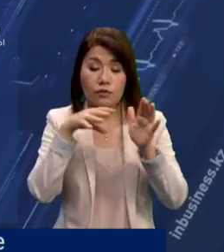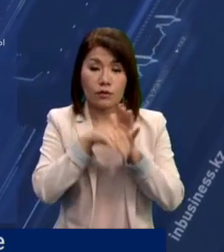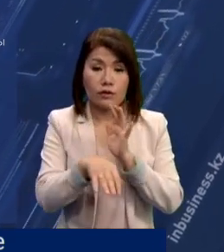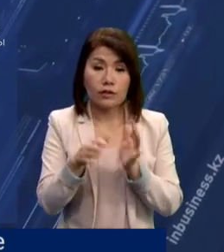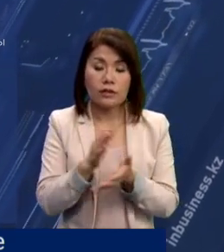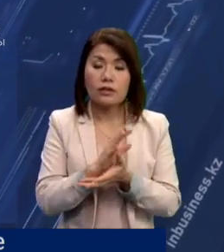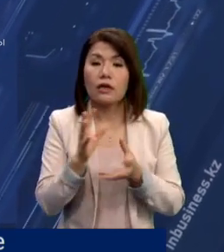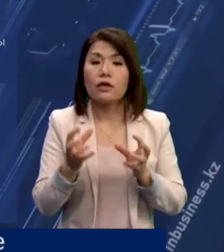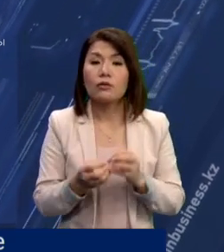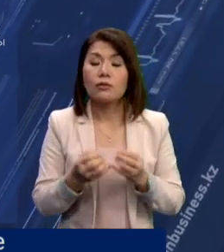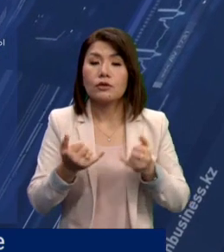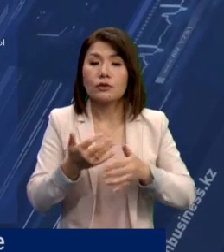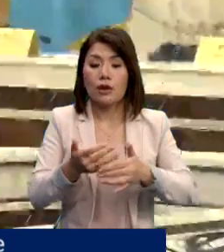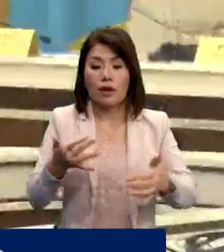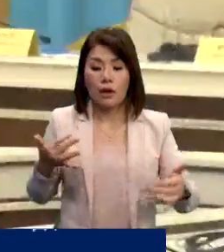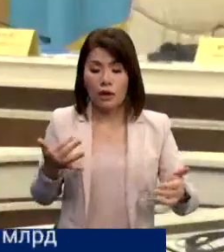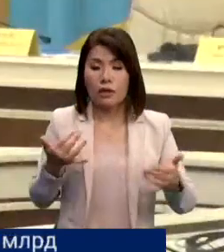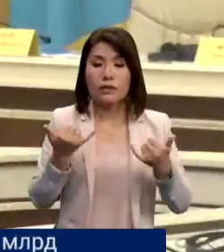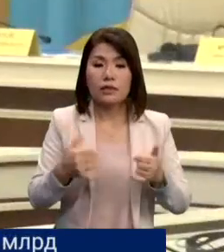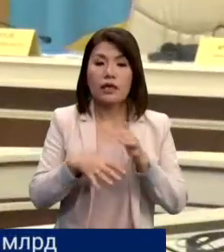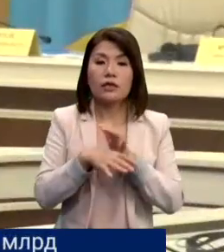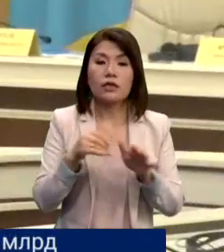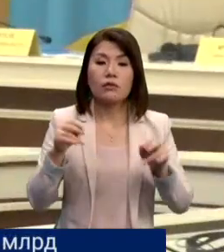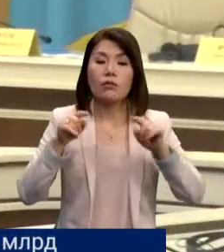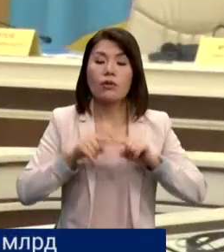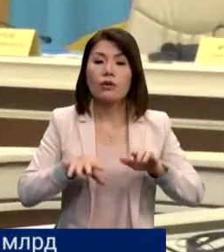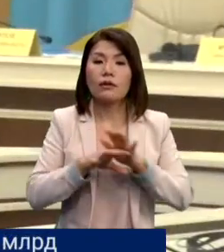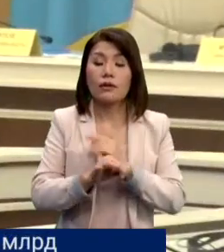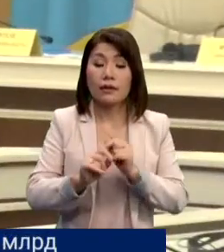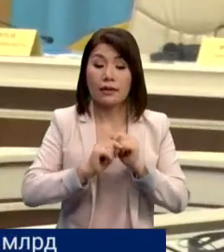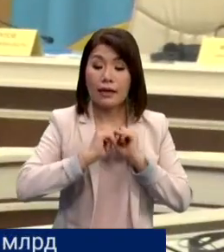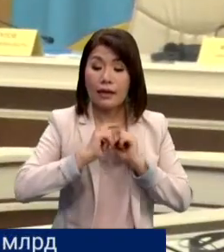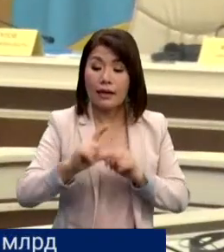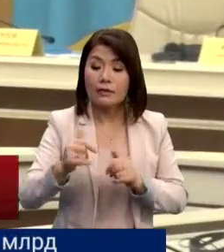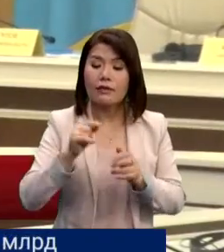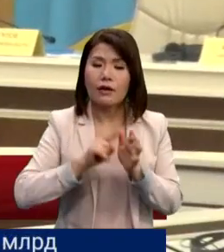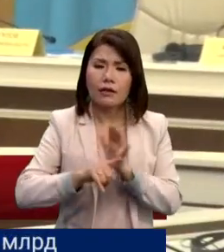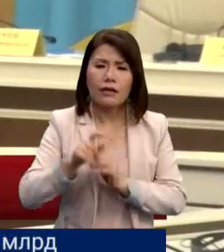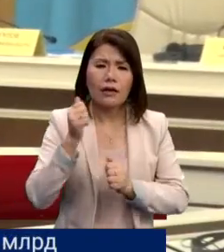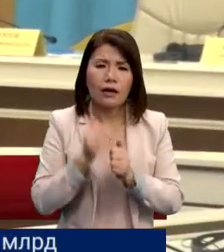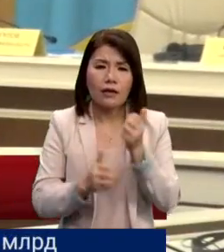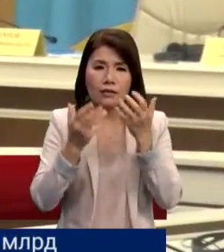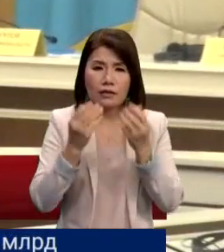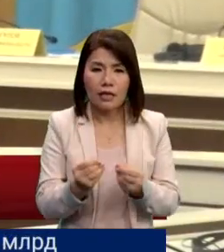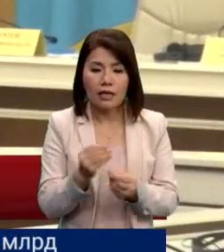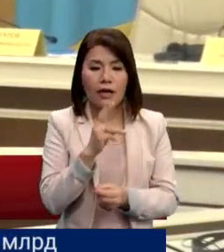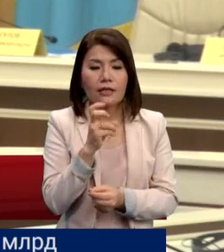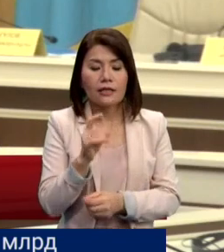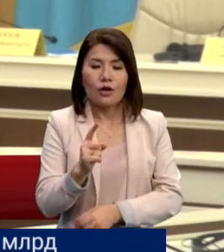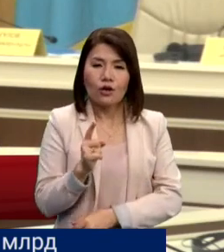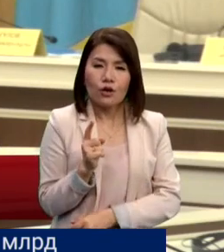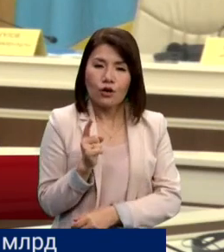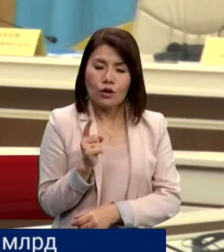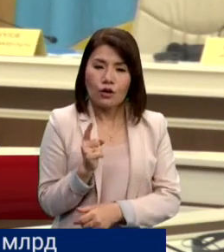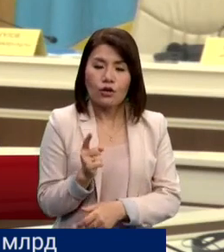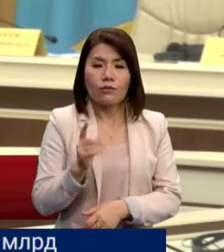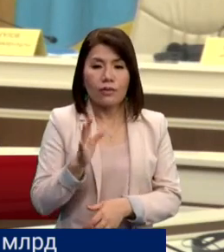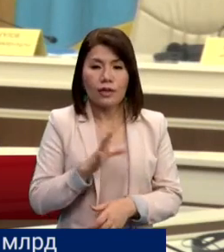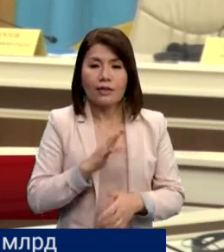Жалпы Әсел осыған дейін сайлау науқаны енді басталған кезде күніге кандидаттарды күтумен әуре болатын